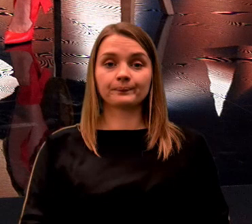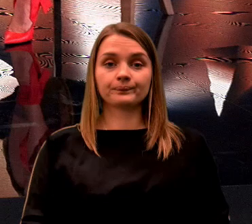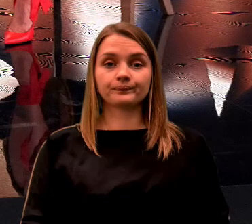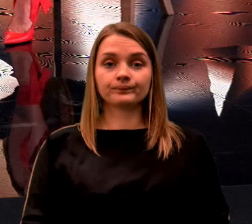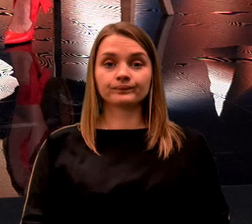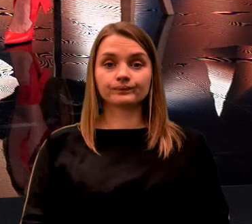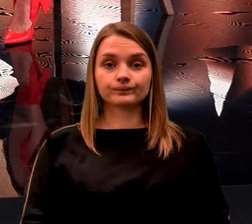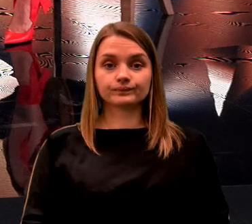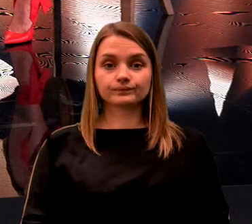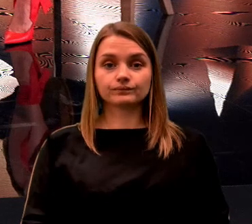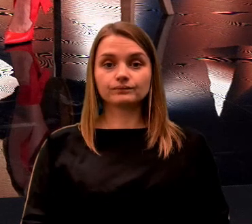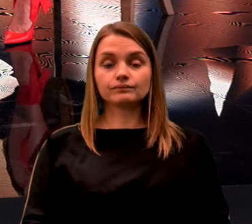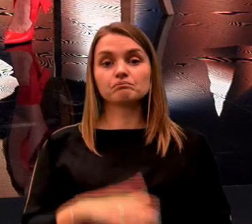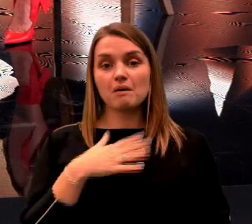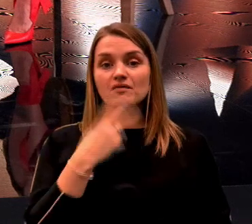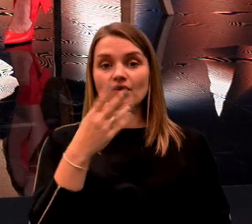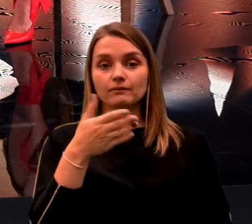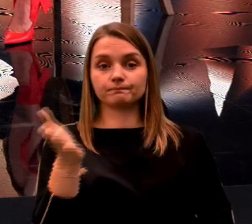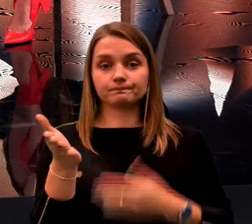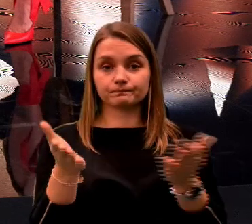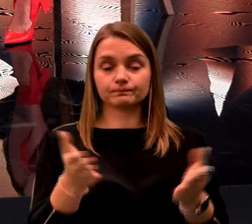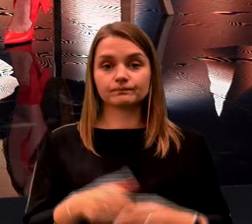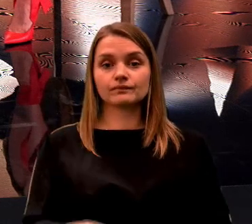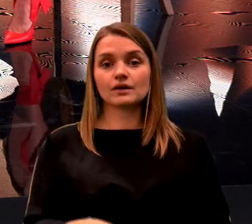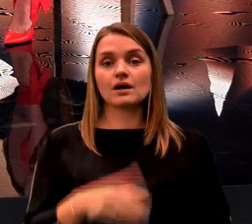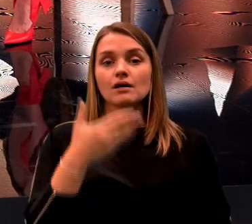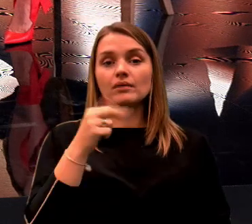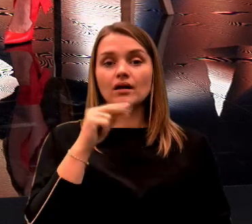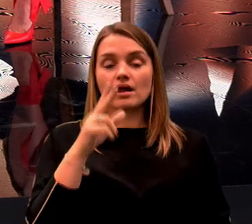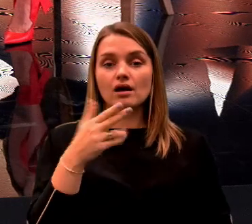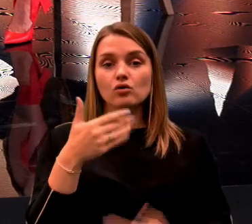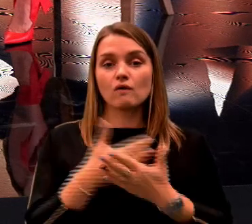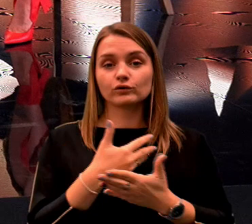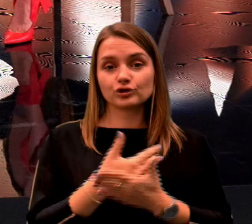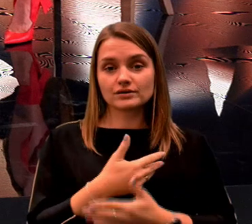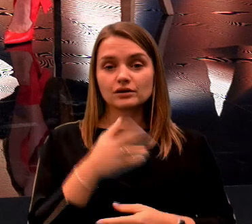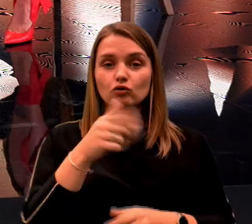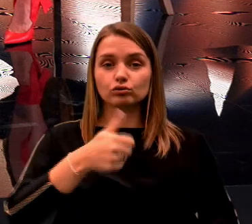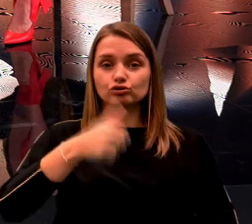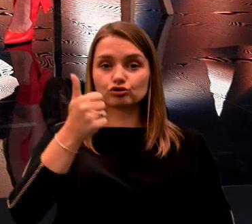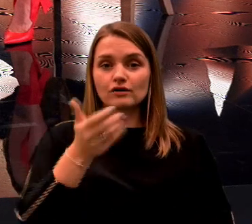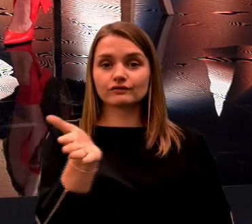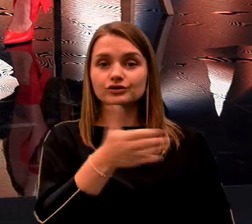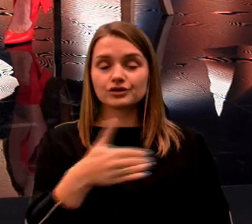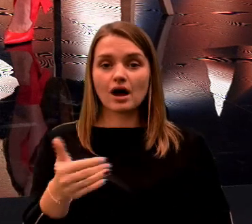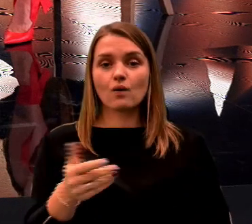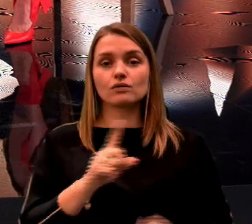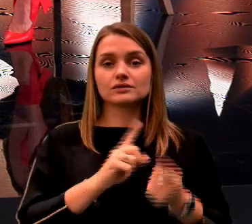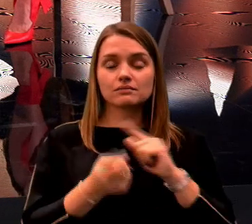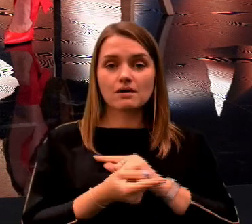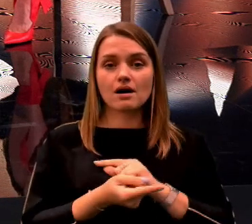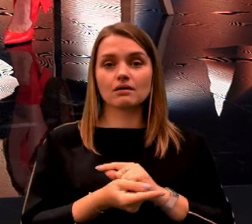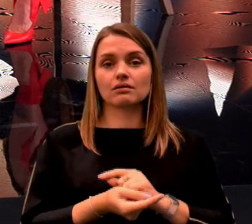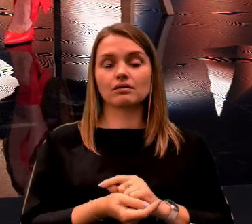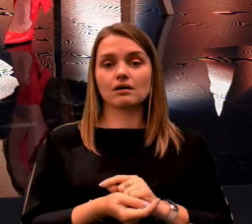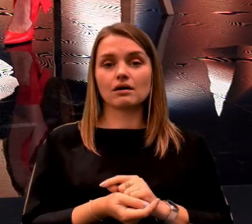więc tak, mamy te dwie perspektywy. No i Mirek Nowosielski, który jest szefem działu transformacji